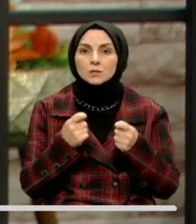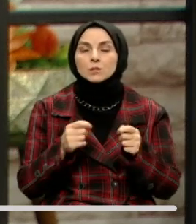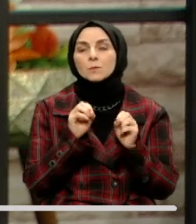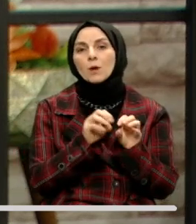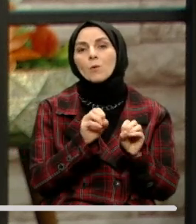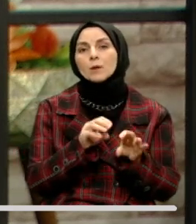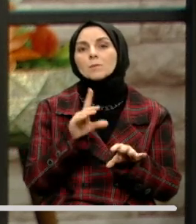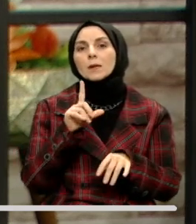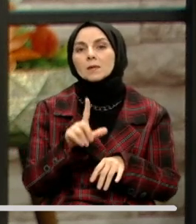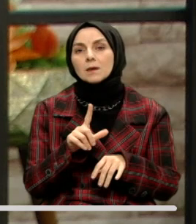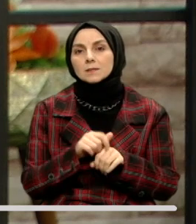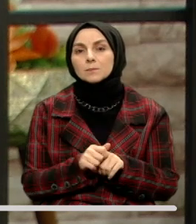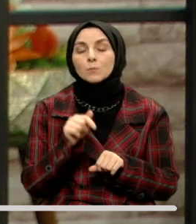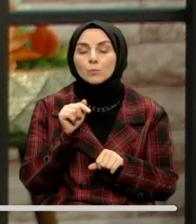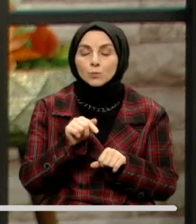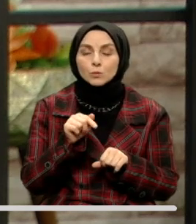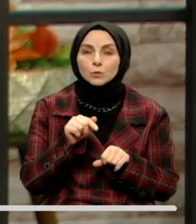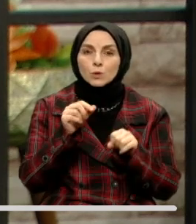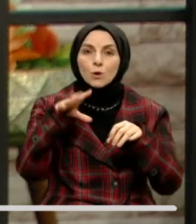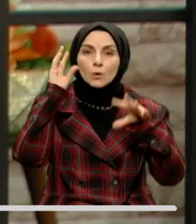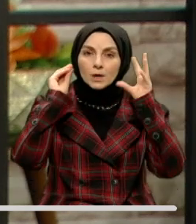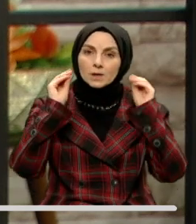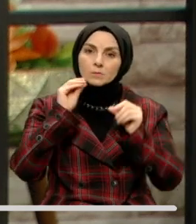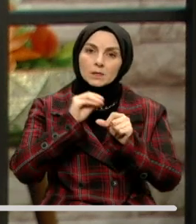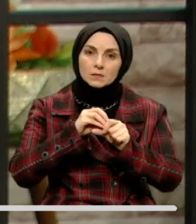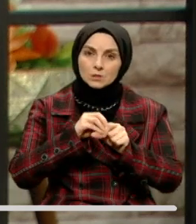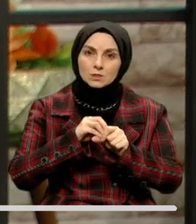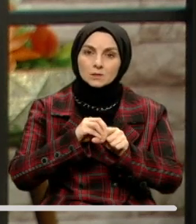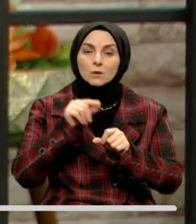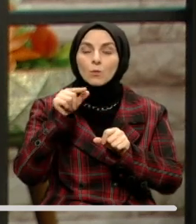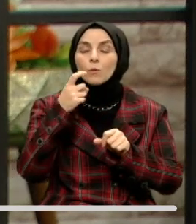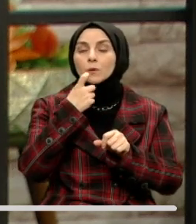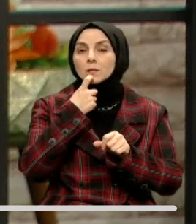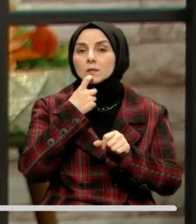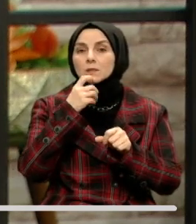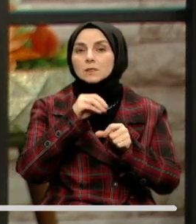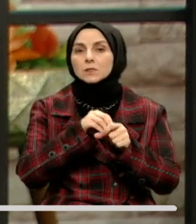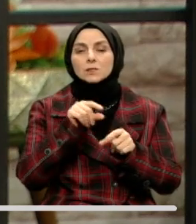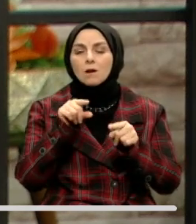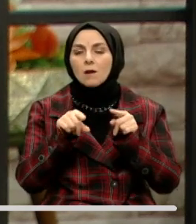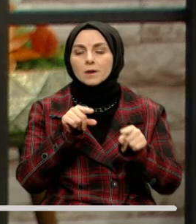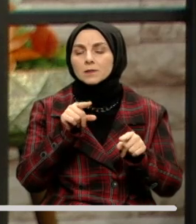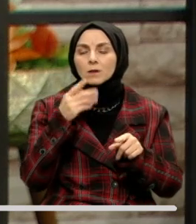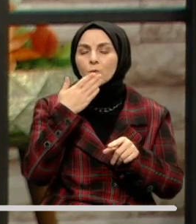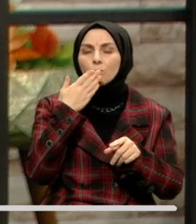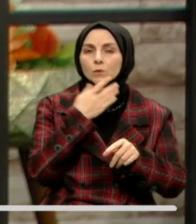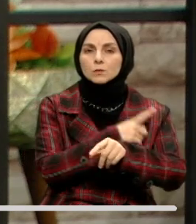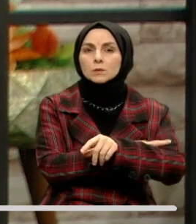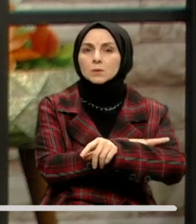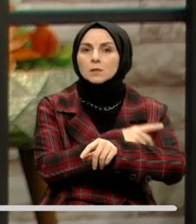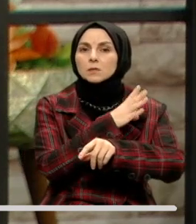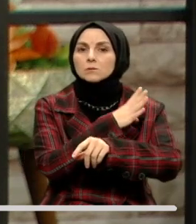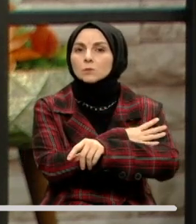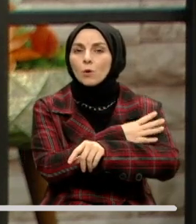bir beceridir. Bu beceriyi öğrenmek için o yıla dair, hangi yıldaysa yavrumuz, ikinci sınıf olabilir, yedinci